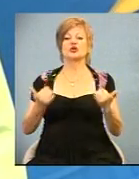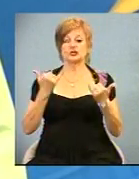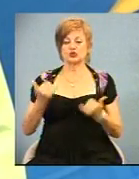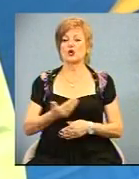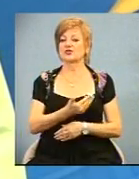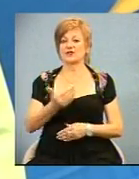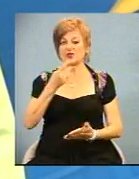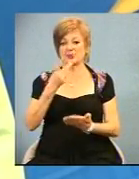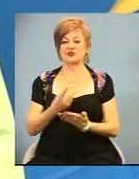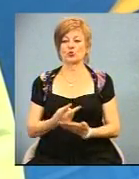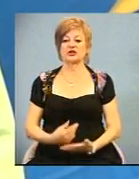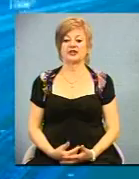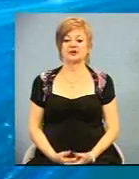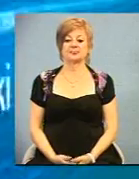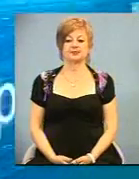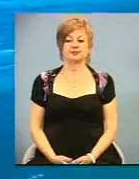випуску про таке.